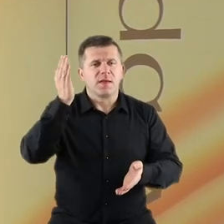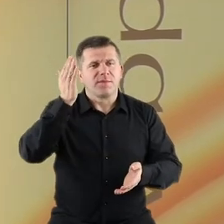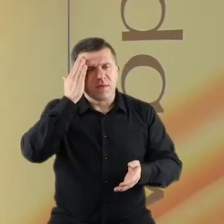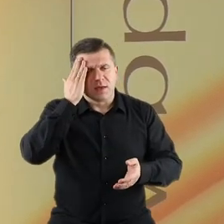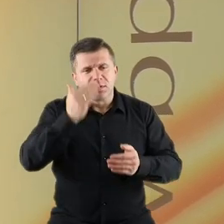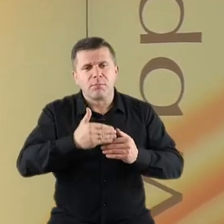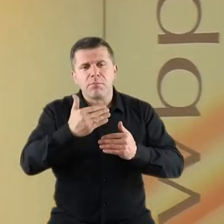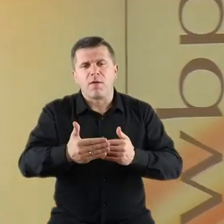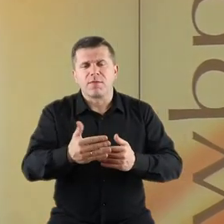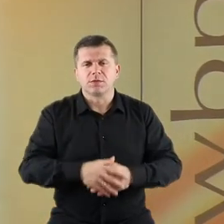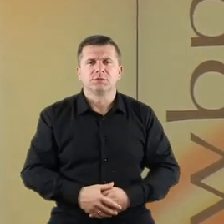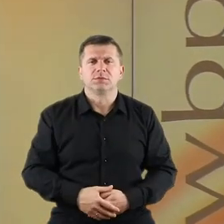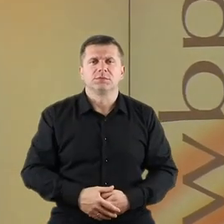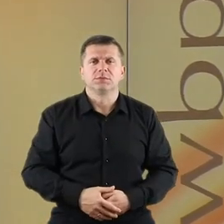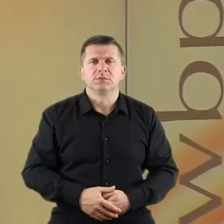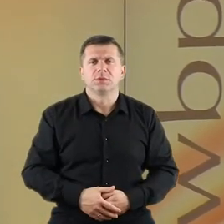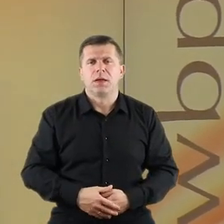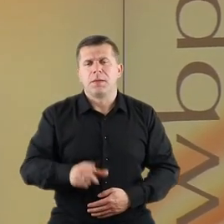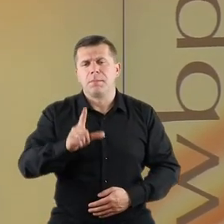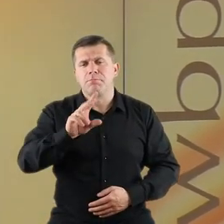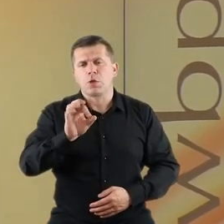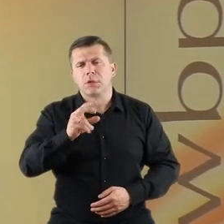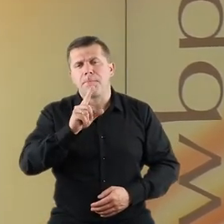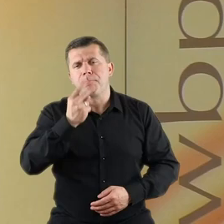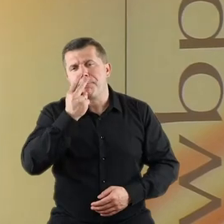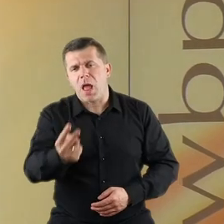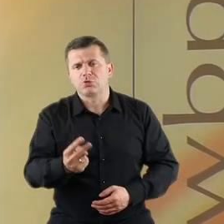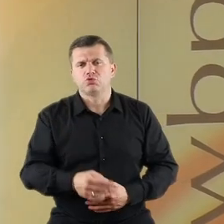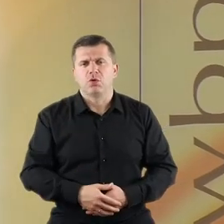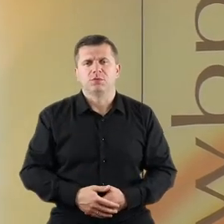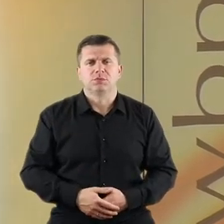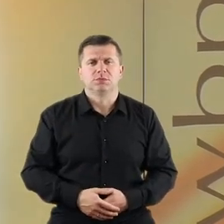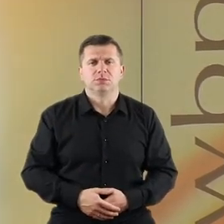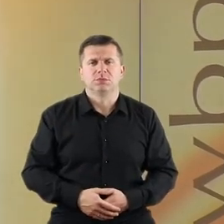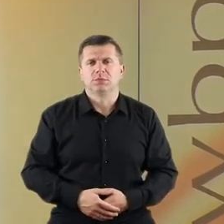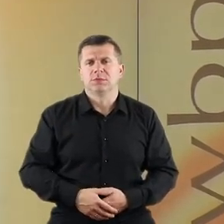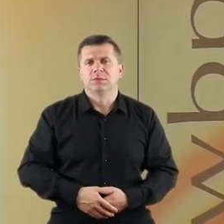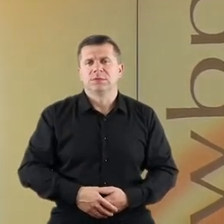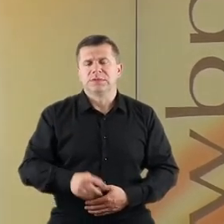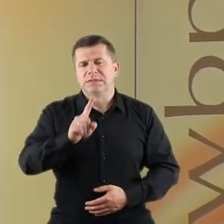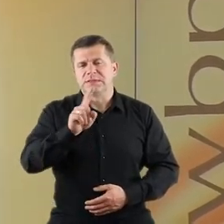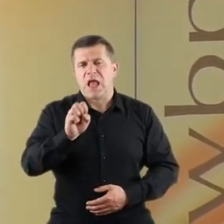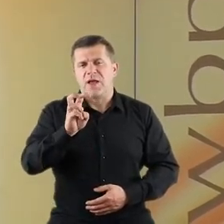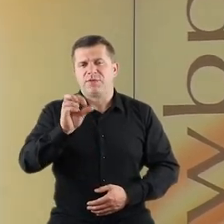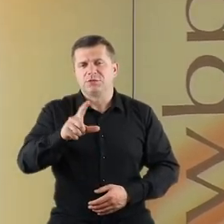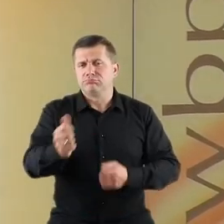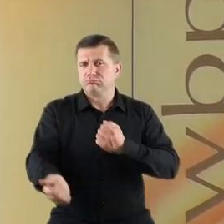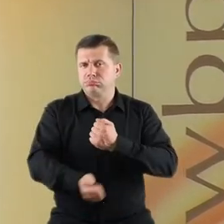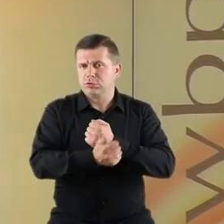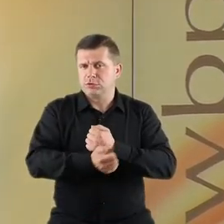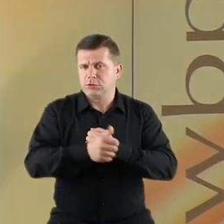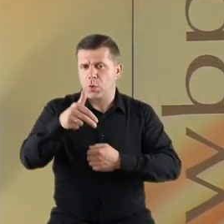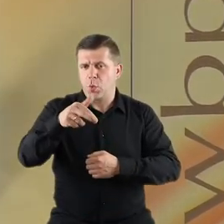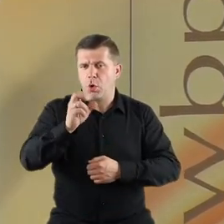pozór pozornym od pozycji Yeti popatrzeć zawiść która jest przyczyną uroku